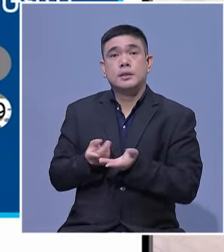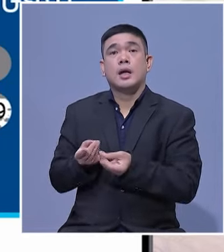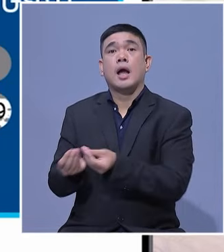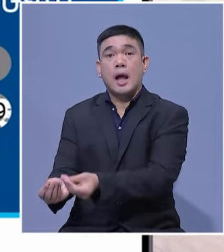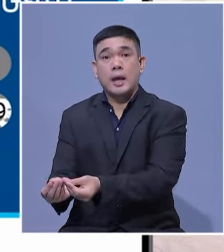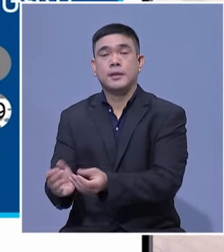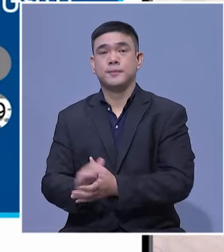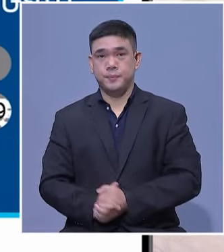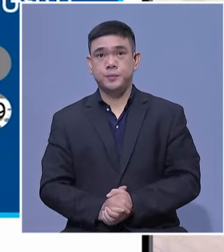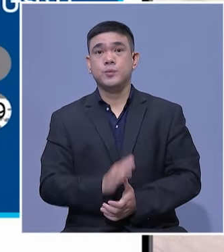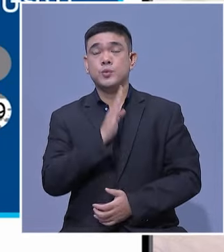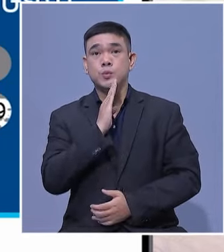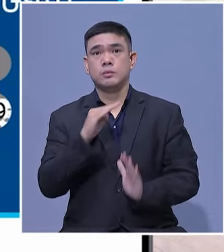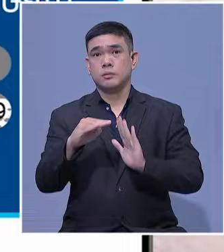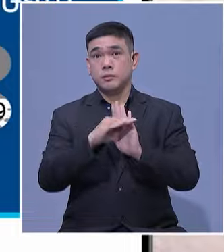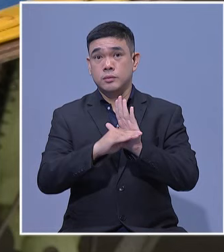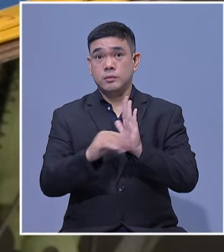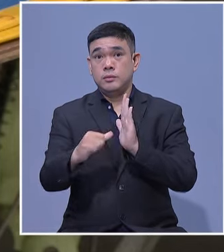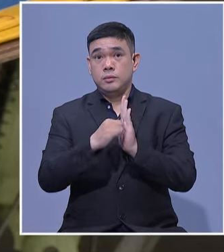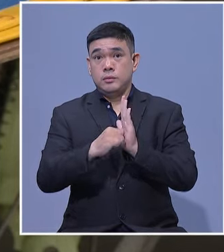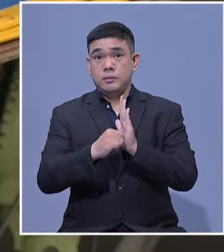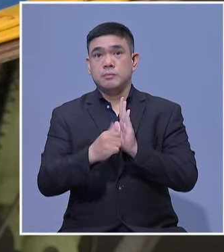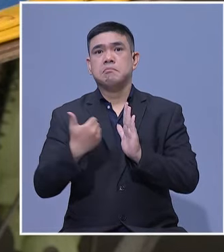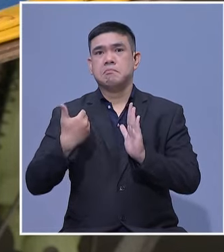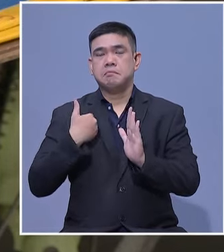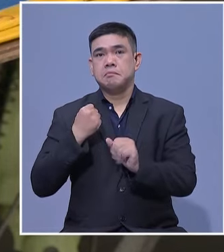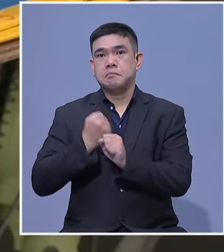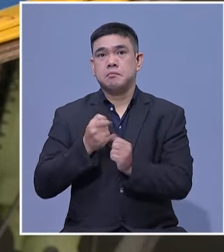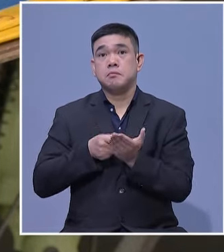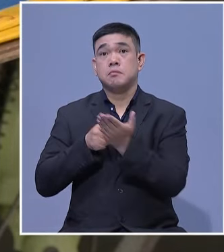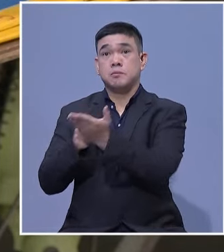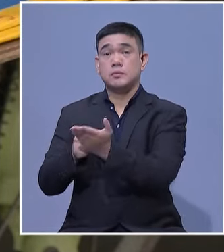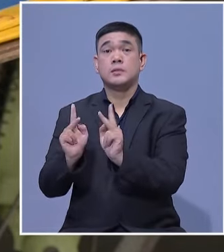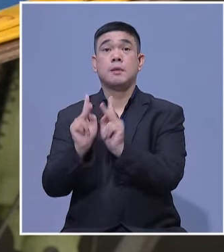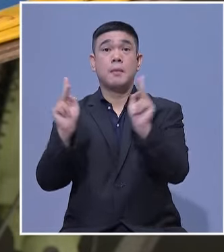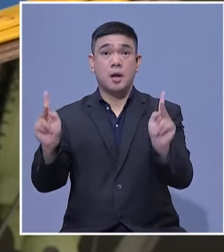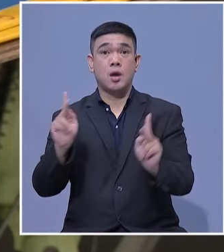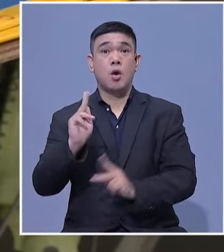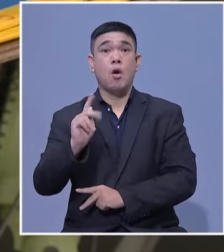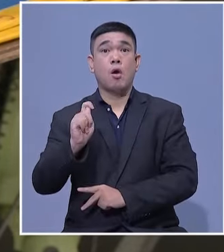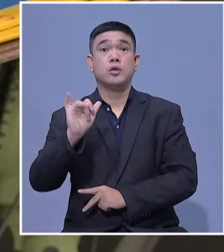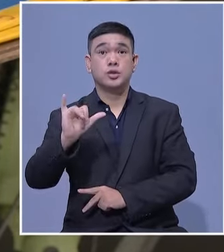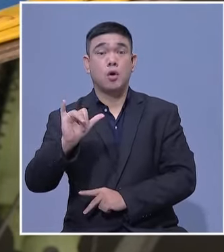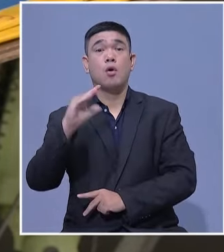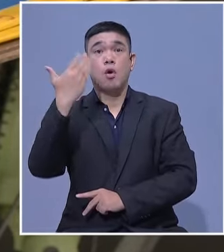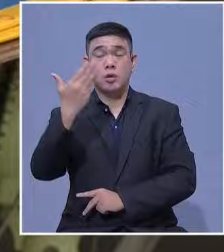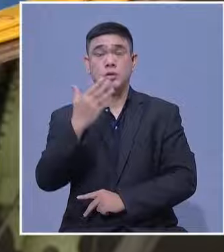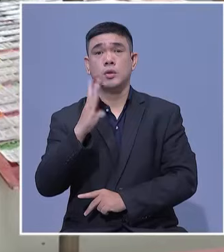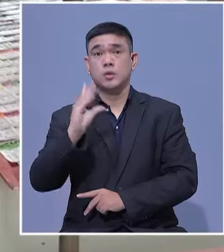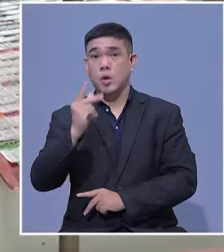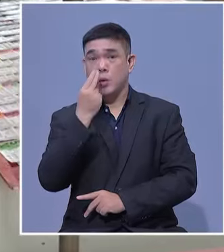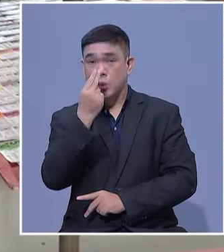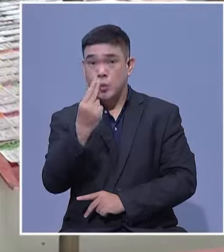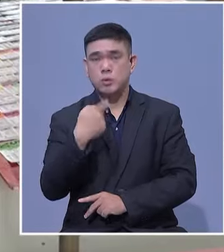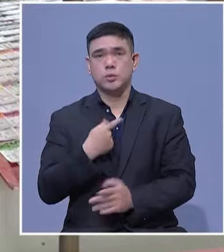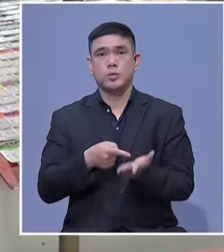คุณจารุลักษณ์ก็บอกนะครับว่าขั้นตอนการแก้กฎหมายดังกล่าวต้องทำการเสนอไปยังคณะกรรมการกอชก่อนแล้วเสนอต่อที่ประชุม